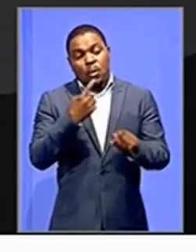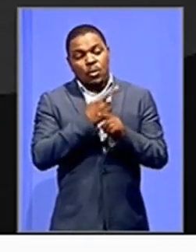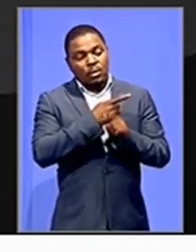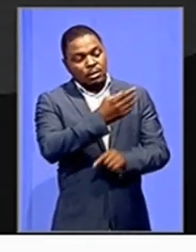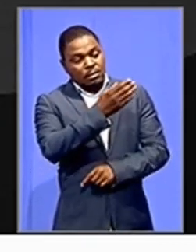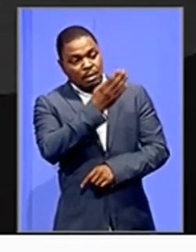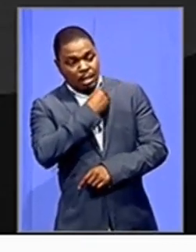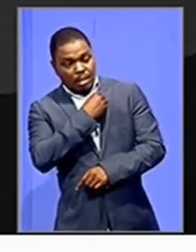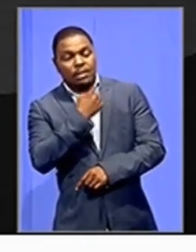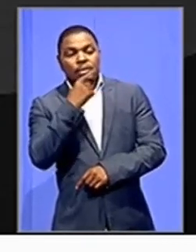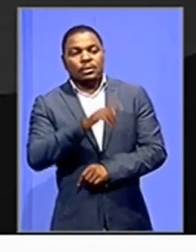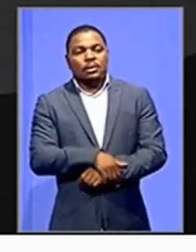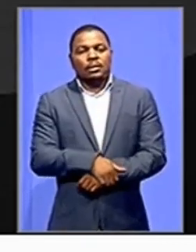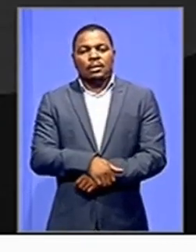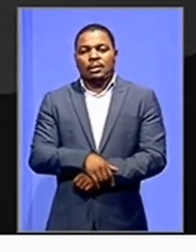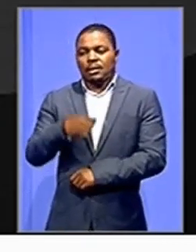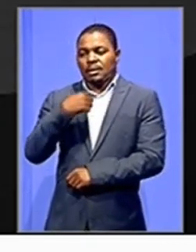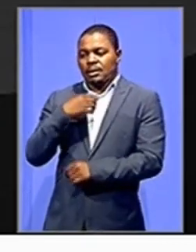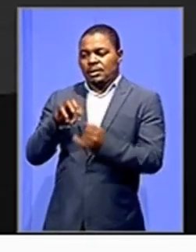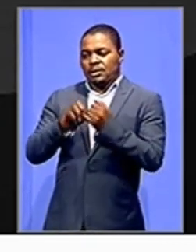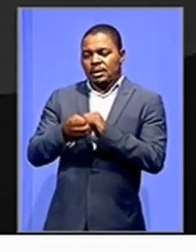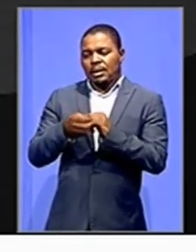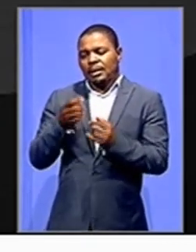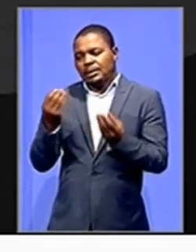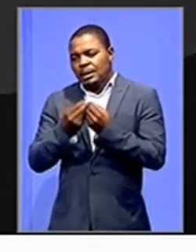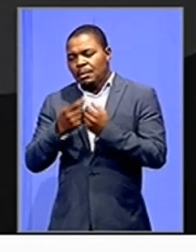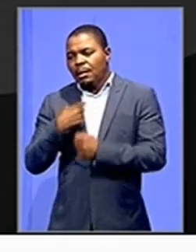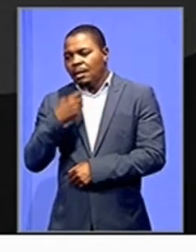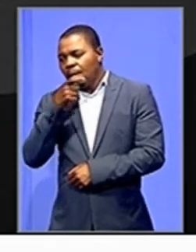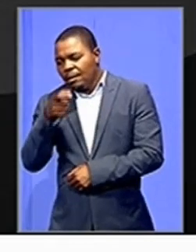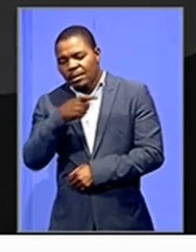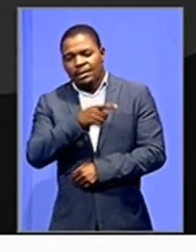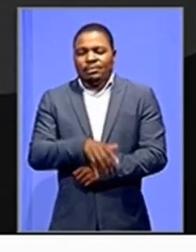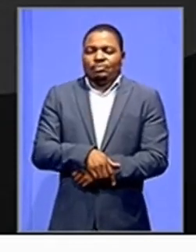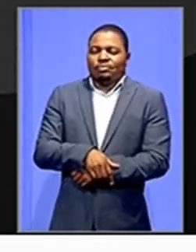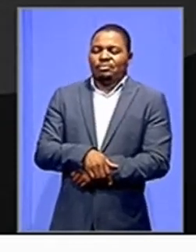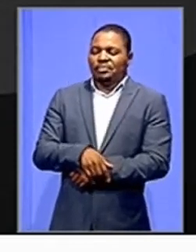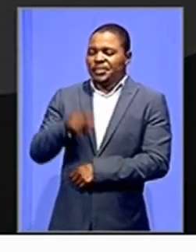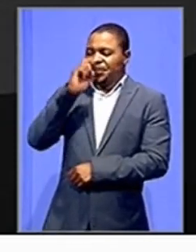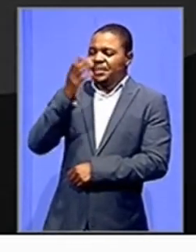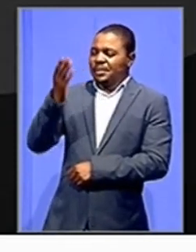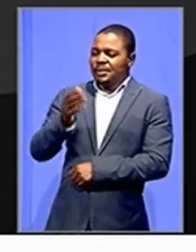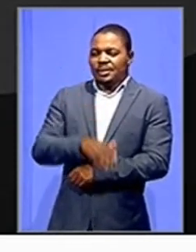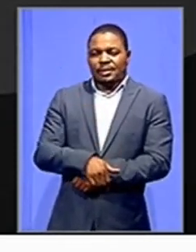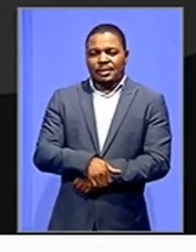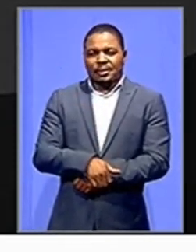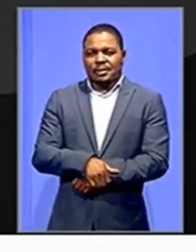a re ke bua se sengwe a ba re go nna a re hehe ausi